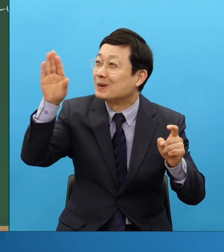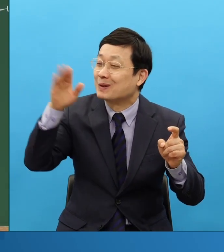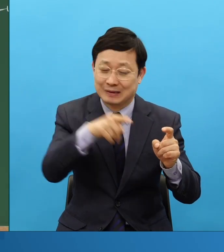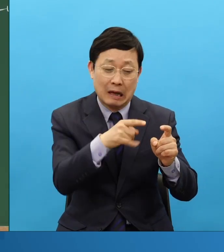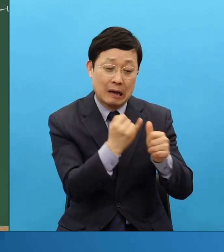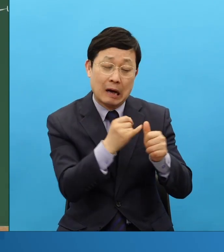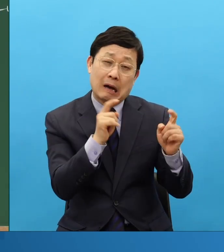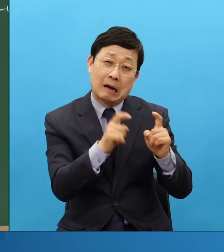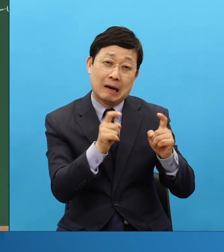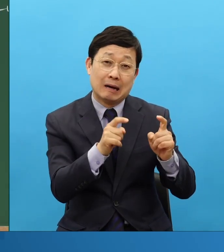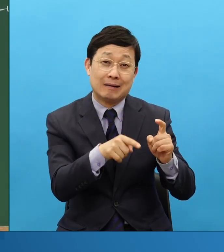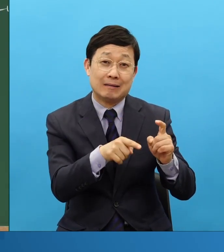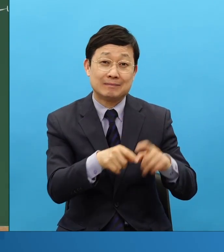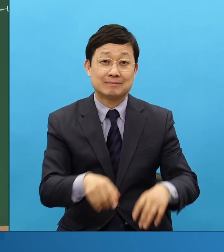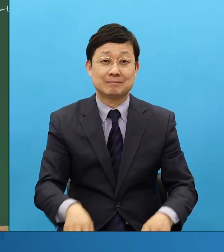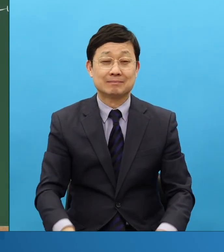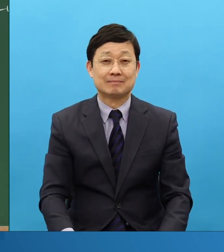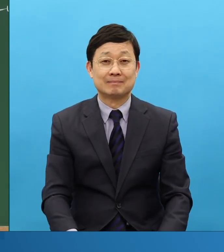이